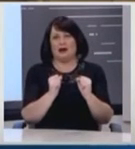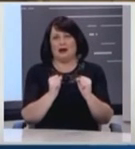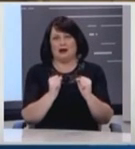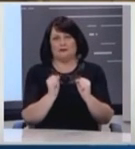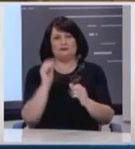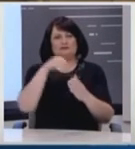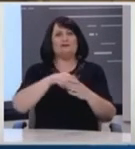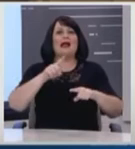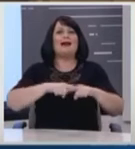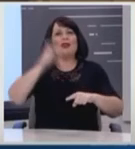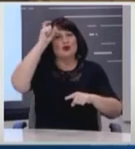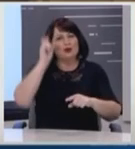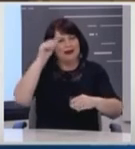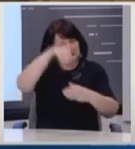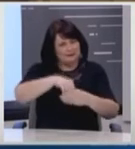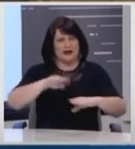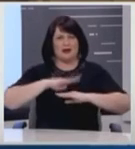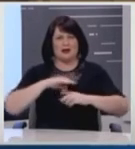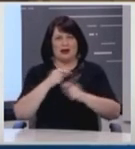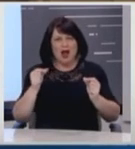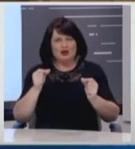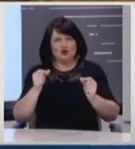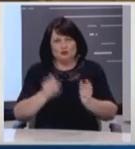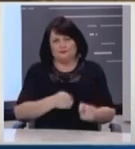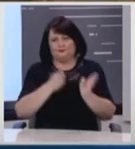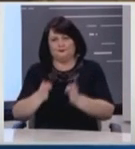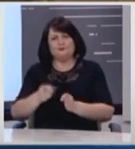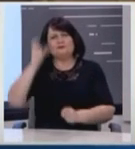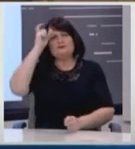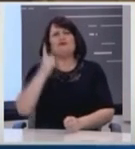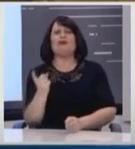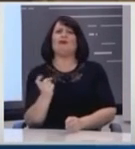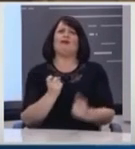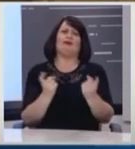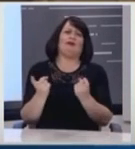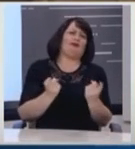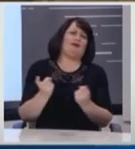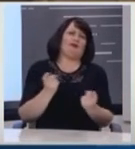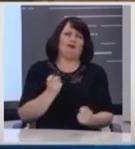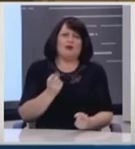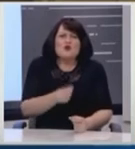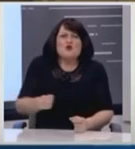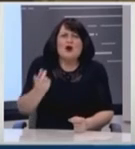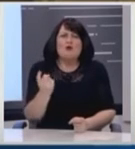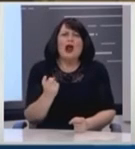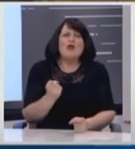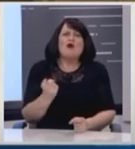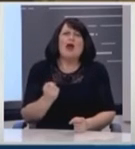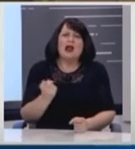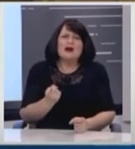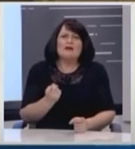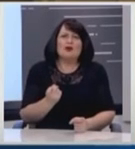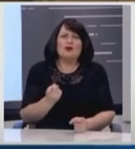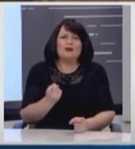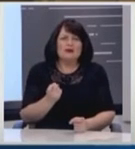συμμετοχή Ελλάδας και Τουρκίας στο ΝΑΤΟ, και όταν οι τουρκικές προκλήσεις ξεπερνούν κάθε όριο και τα εναέρια